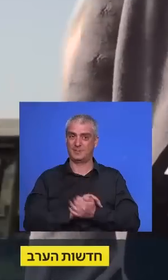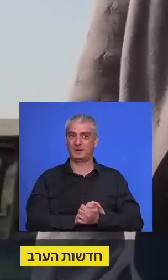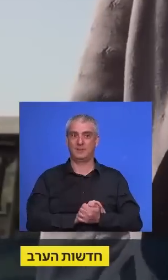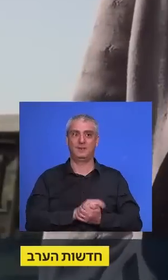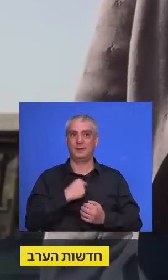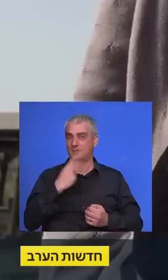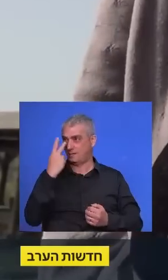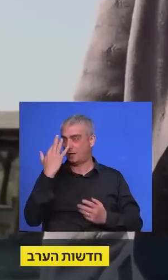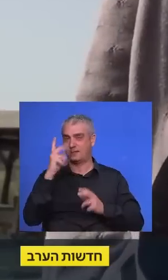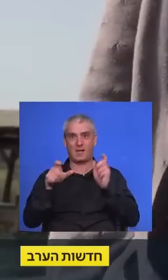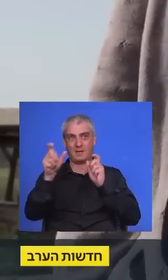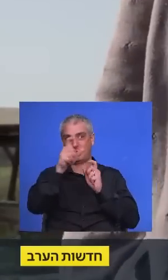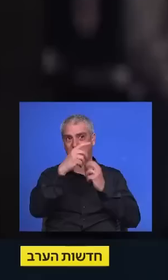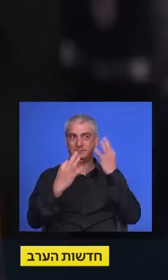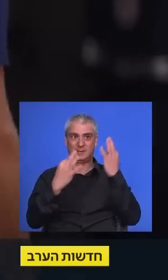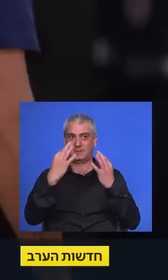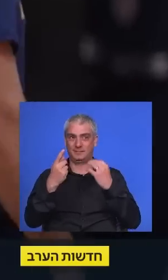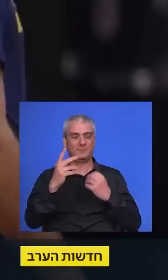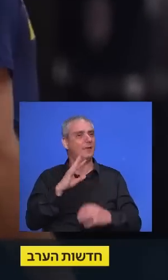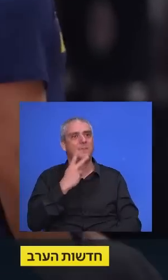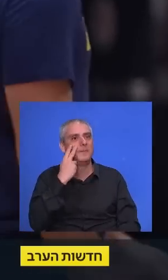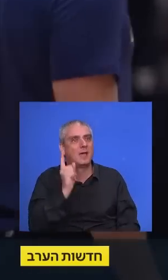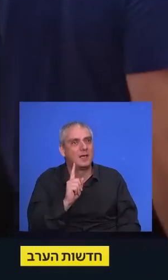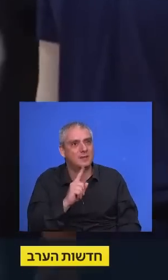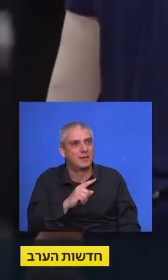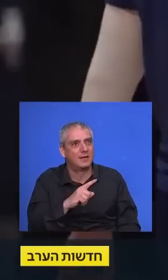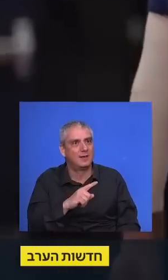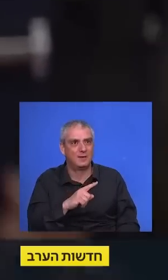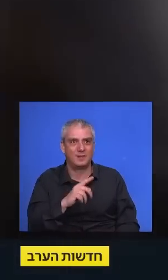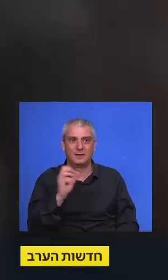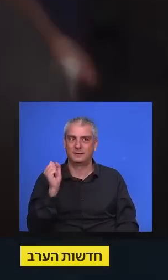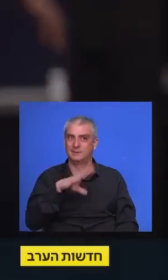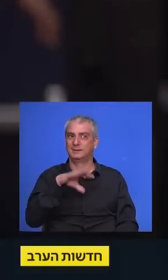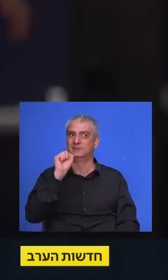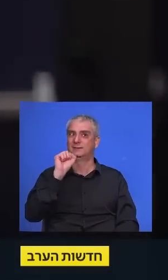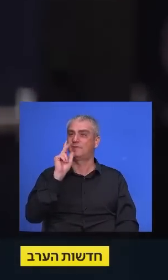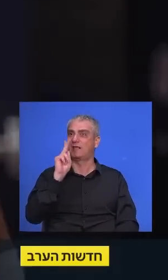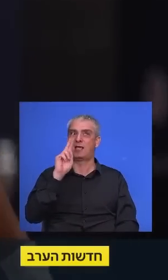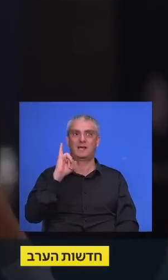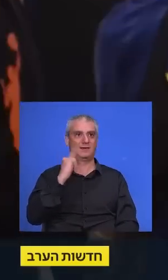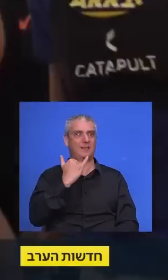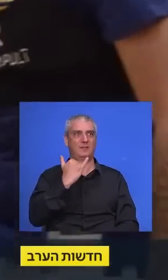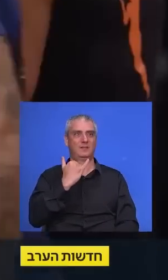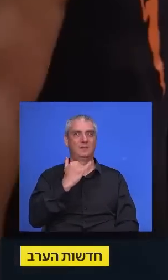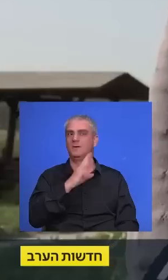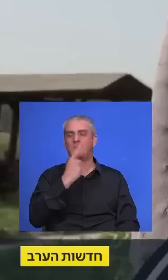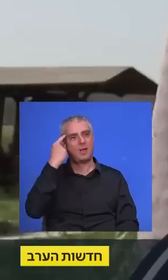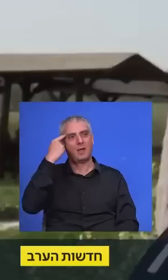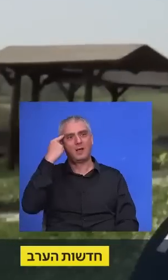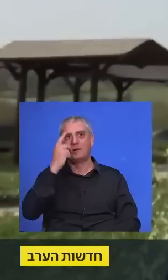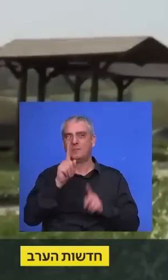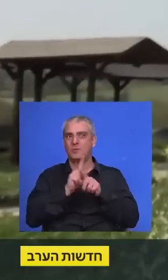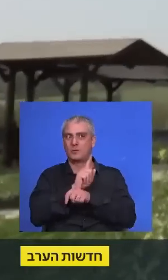ראיתי כמה מהשחקנים. את מי עוד ראית? איתו מגיע סטף קרי? כן. ומה עובר עליך ברגע הזה?